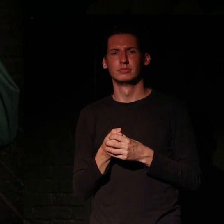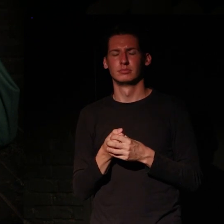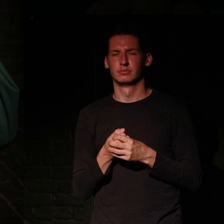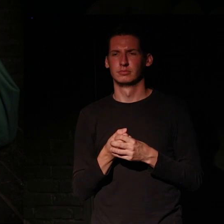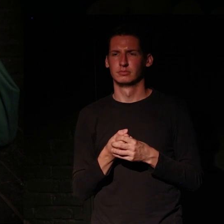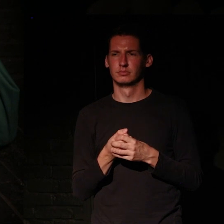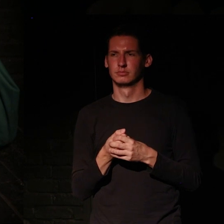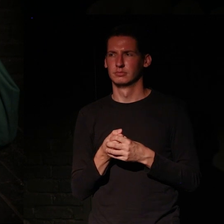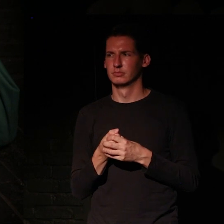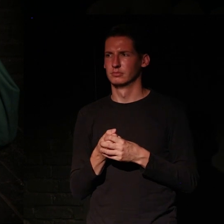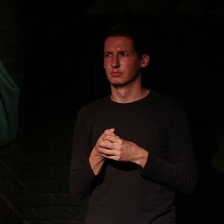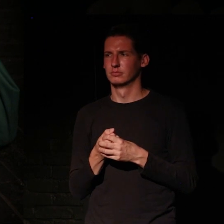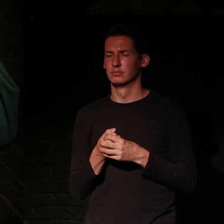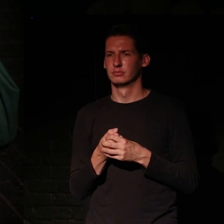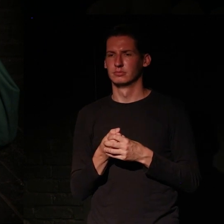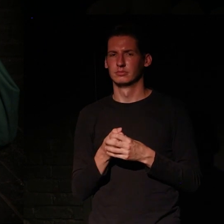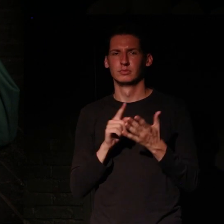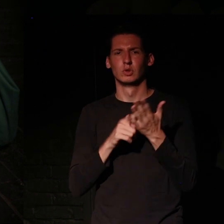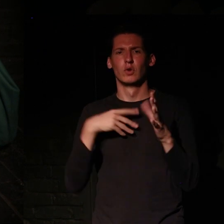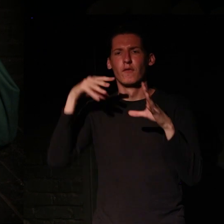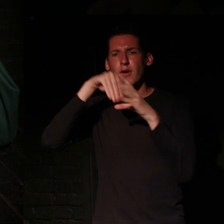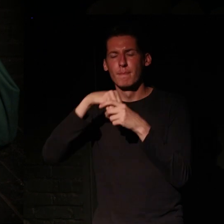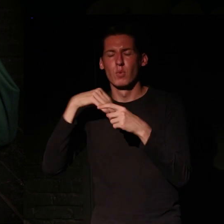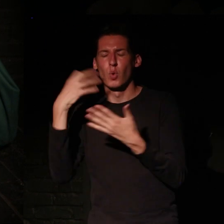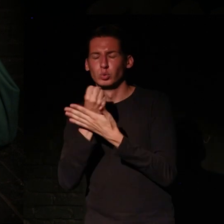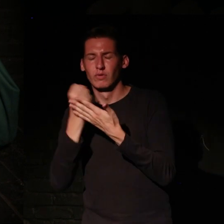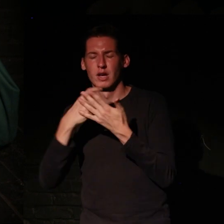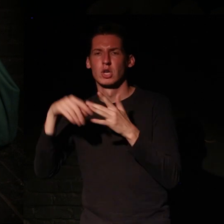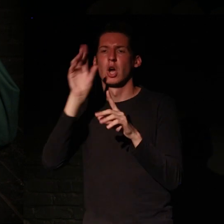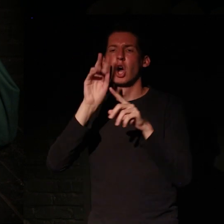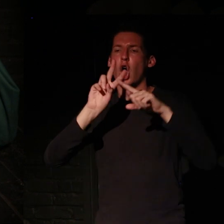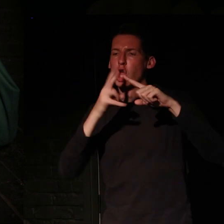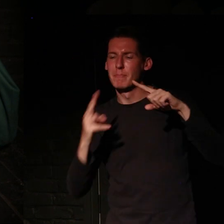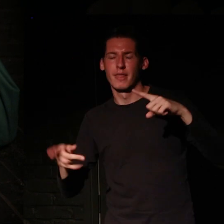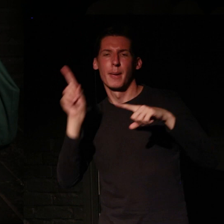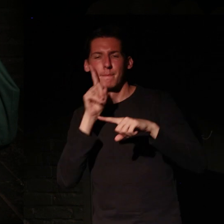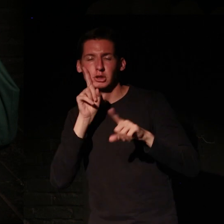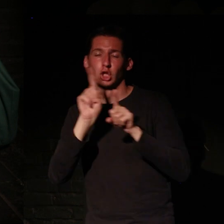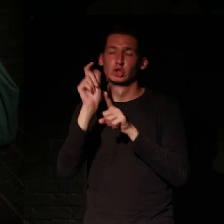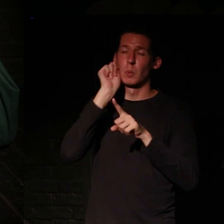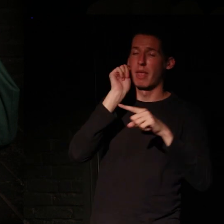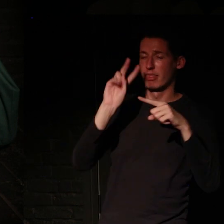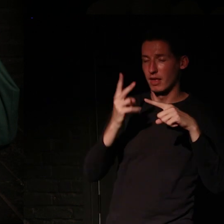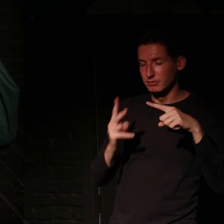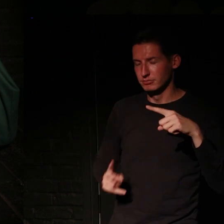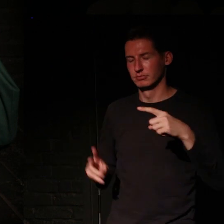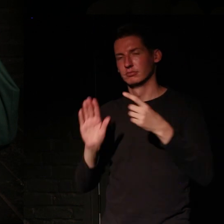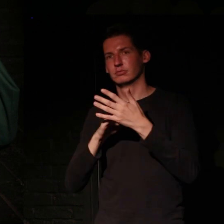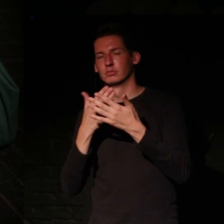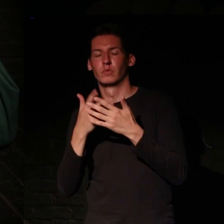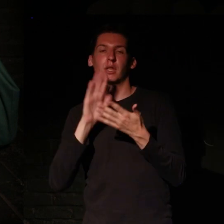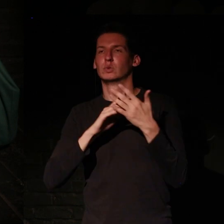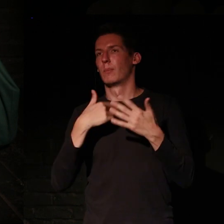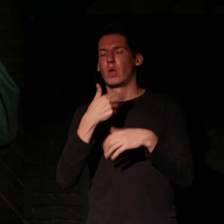używano i określeń rodzaju męskiego i jednocześnie określeń rodzaju żeńskiego, tam gdzie mówi